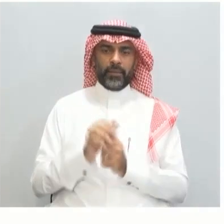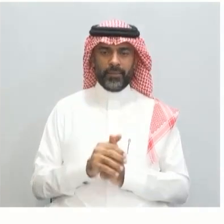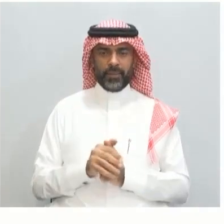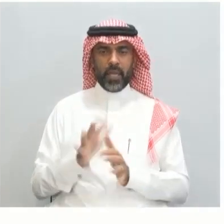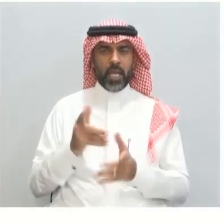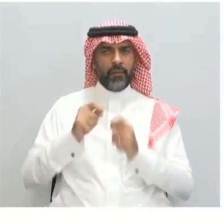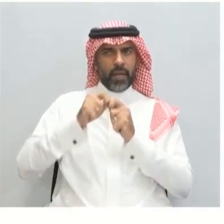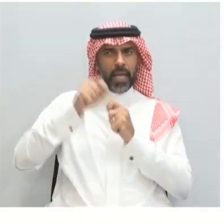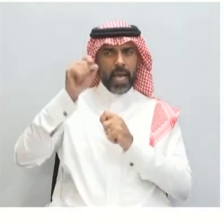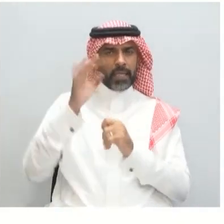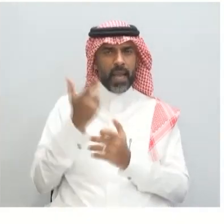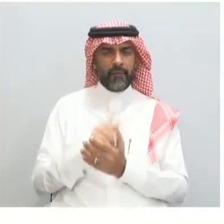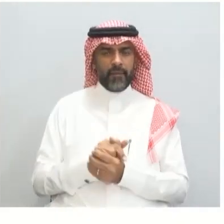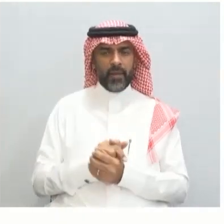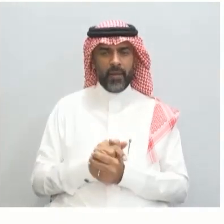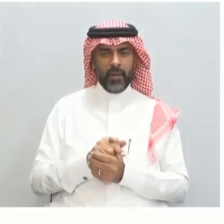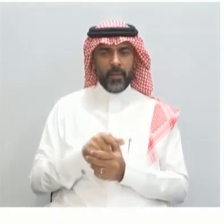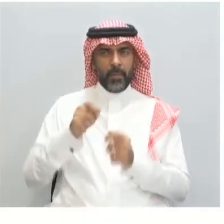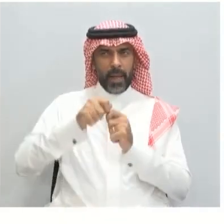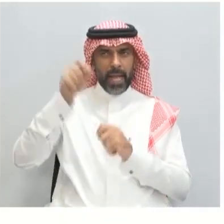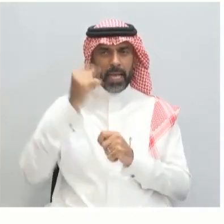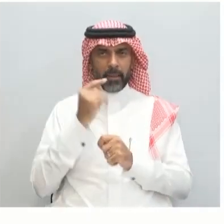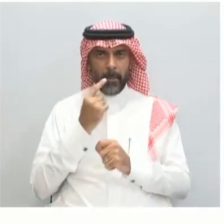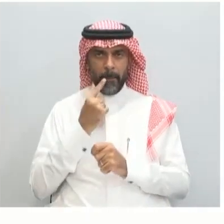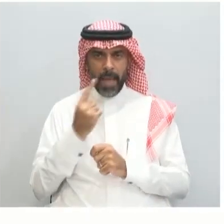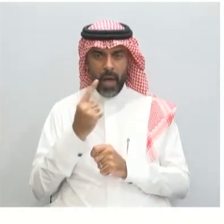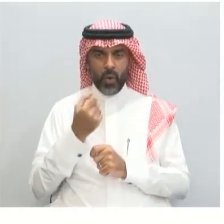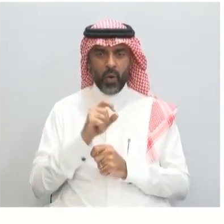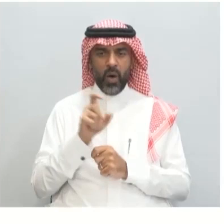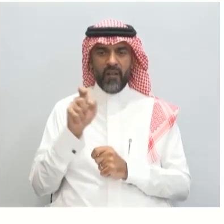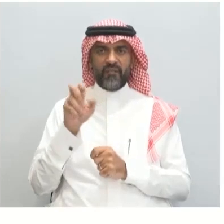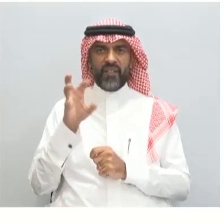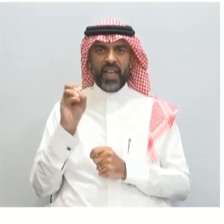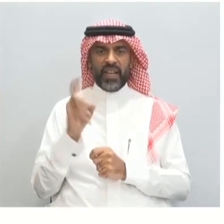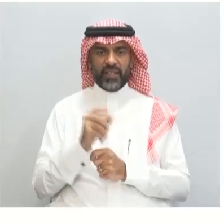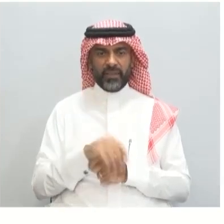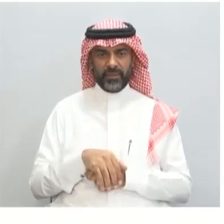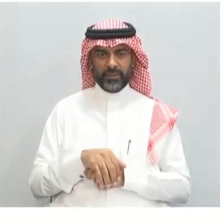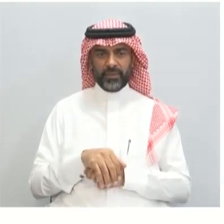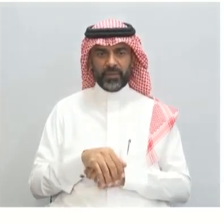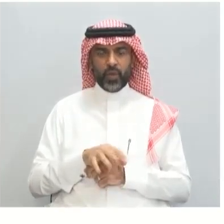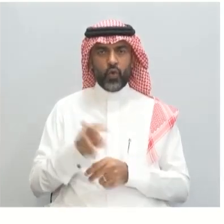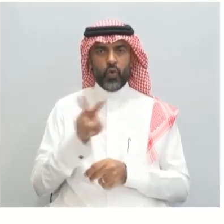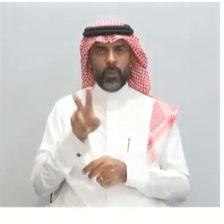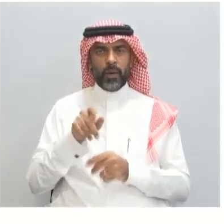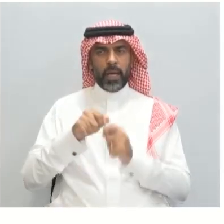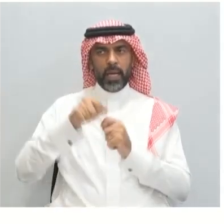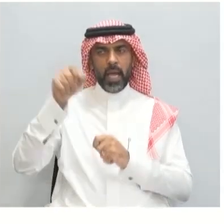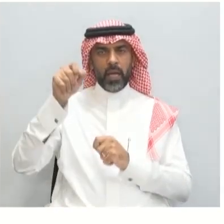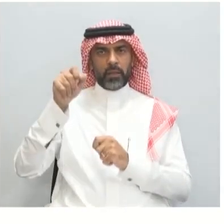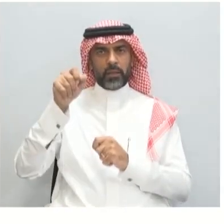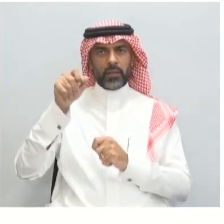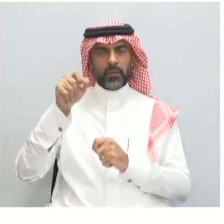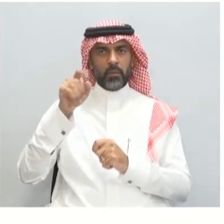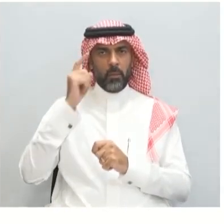حراره الهواء من خلال مقياسين مئوي وفهر هيتي ابنائي وفهرنهايت كلهما قياس معتمد